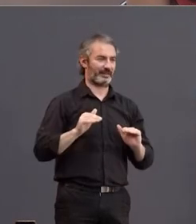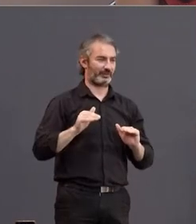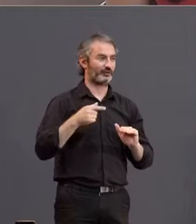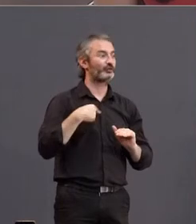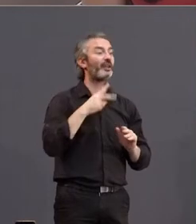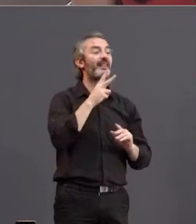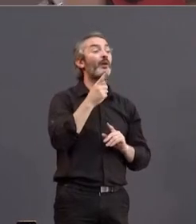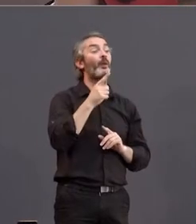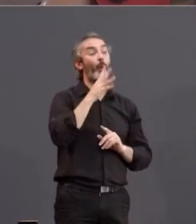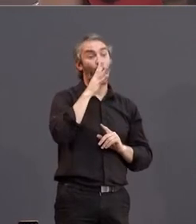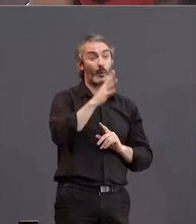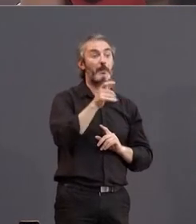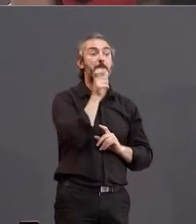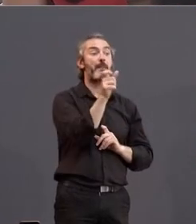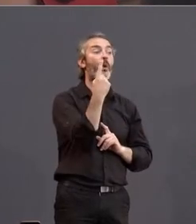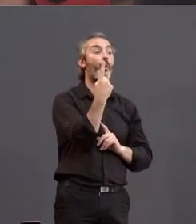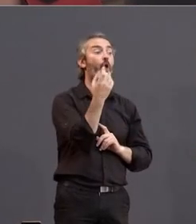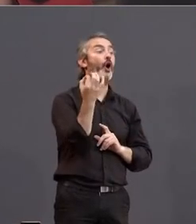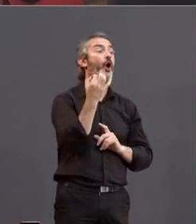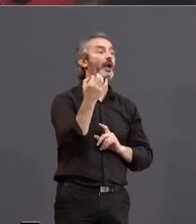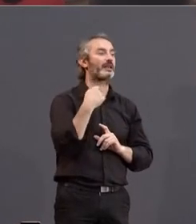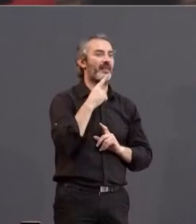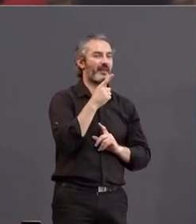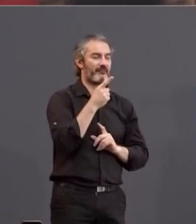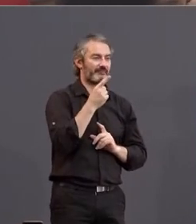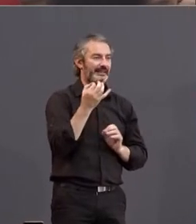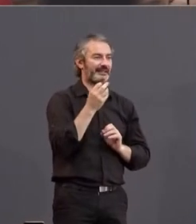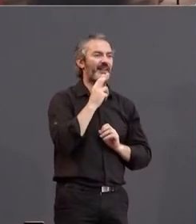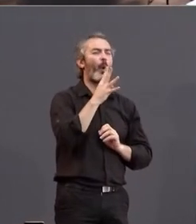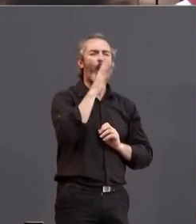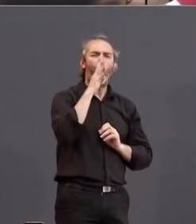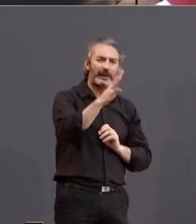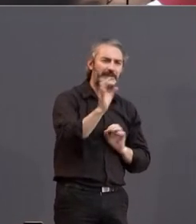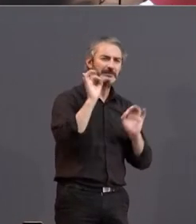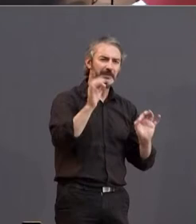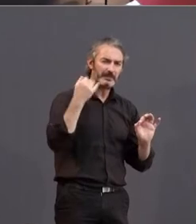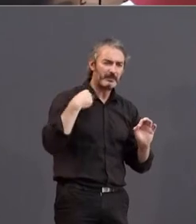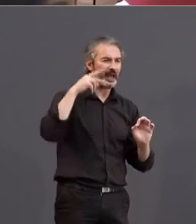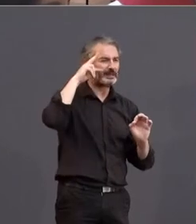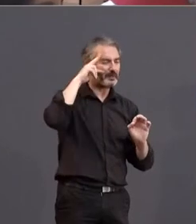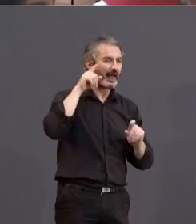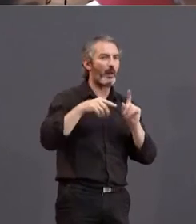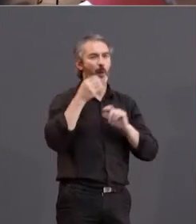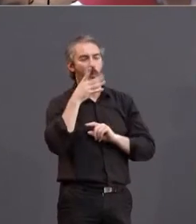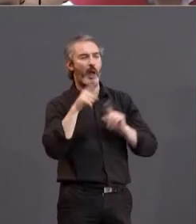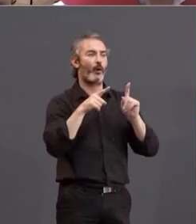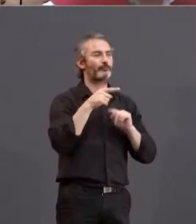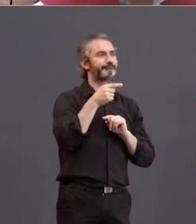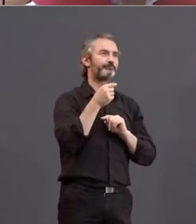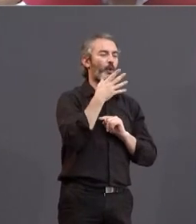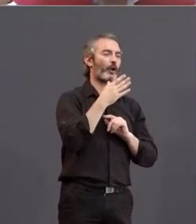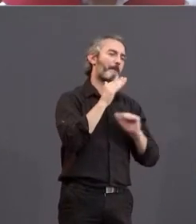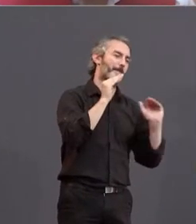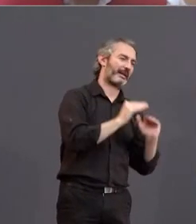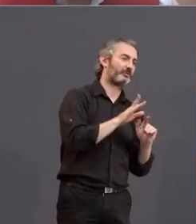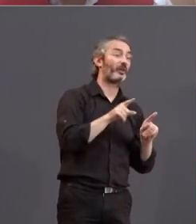definir aquests 4 anys amb una única paraula, és ben bé que no ens en sortiríem. Són 4 anys d'experiències, unes bones i uns altres potser no tant, però